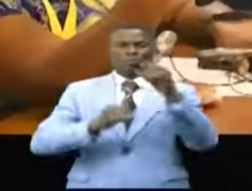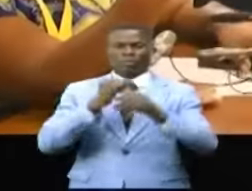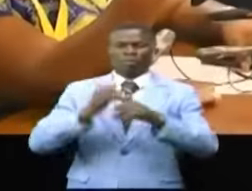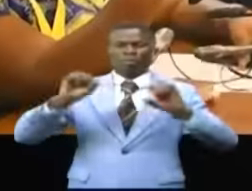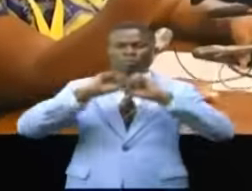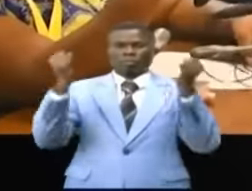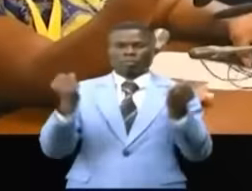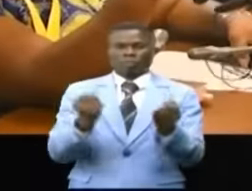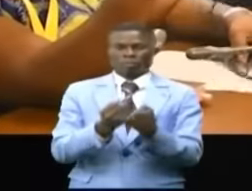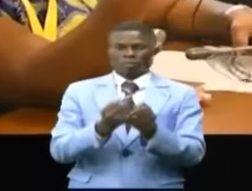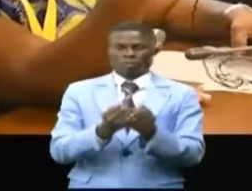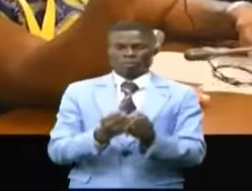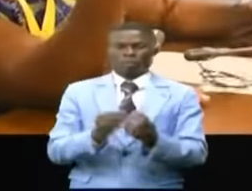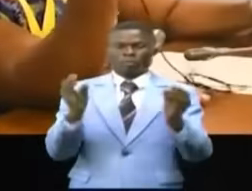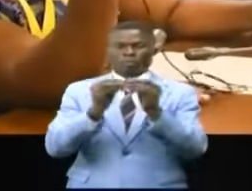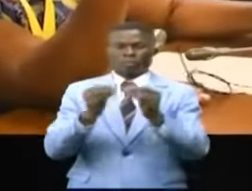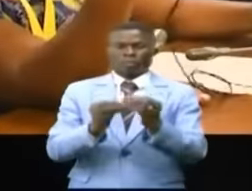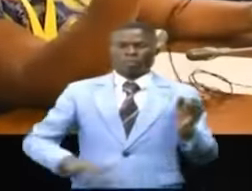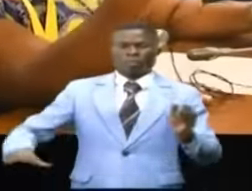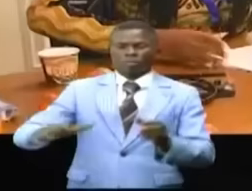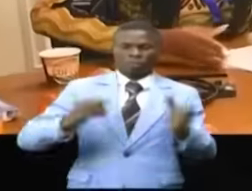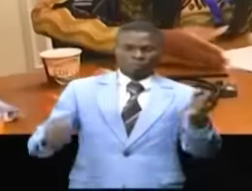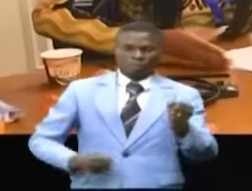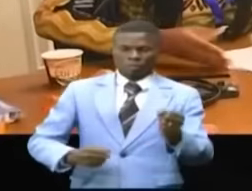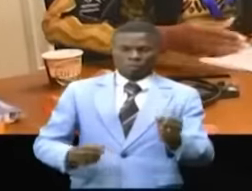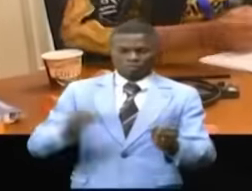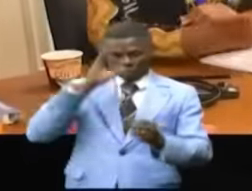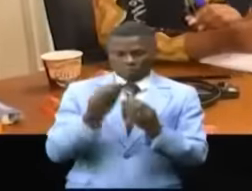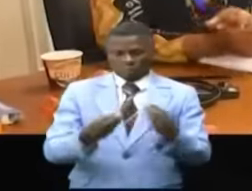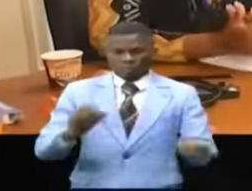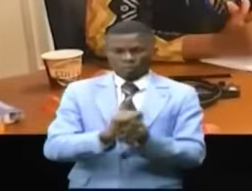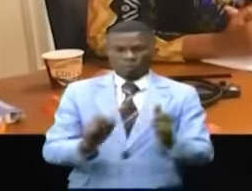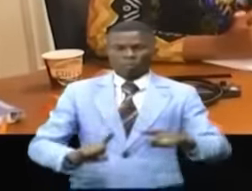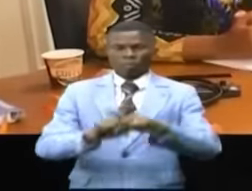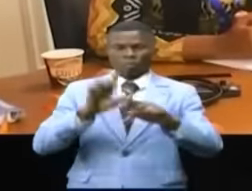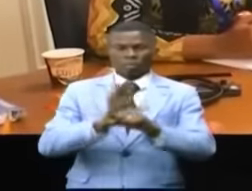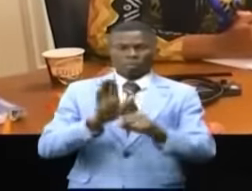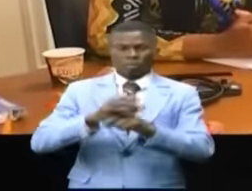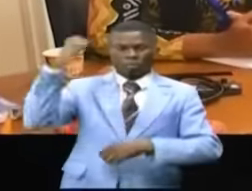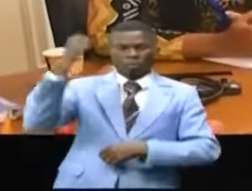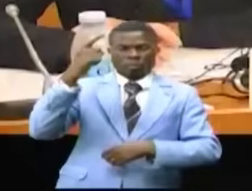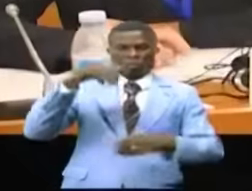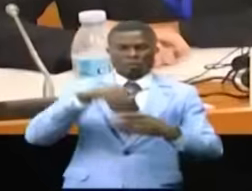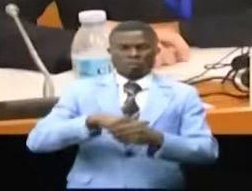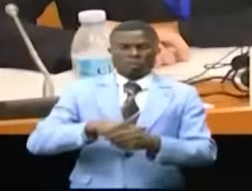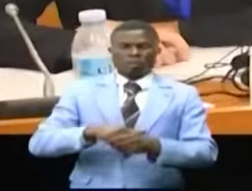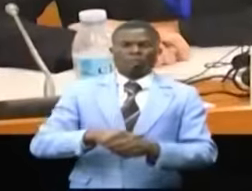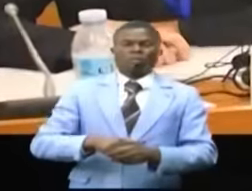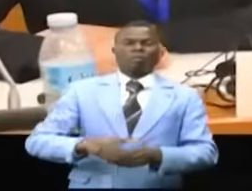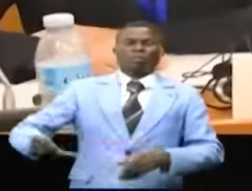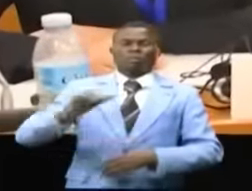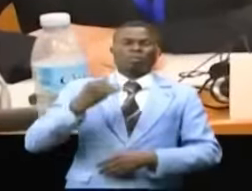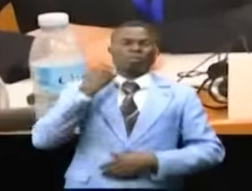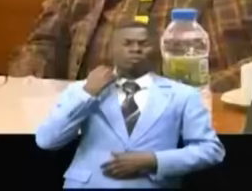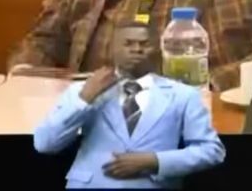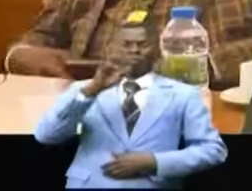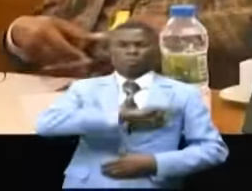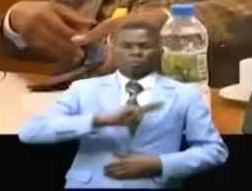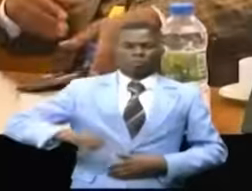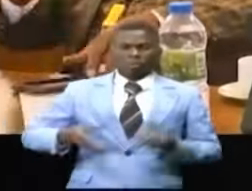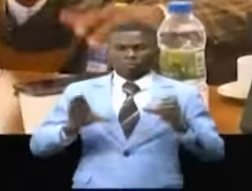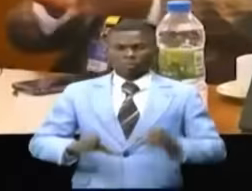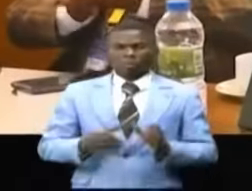réunis à Luanda pour faire le point sur les différents conflits dans le monde et particulièrement dans la bande de Gaza. La République démocratique du Congo